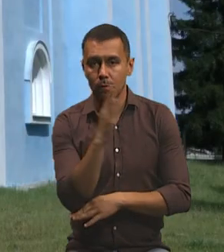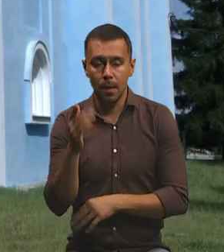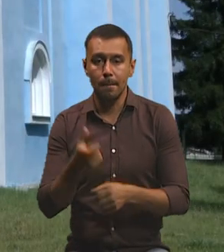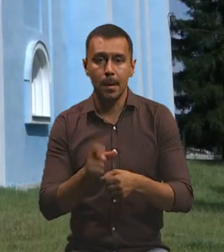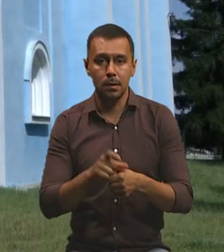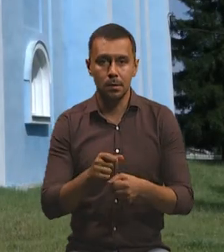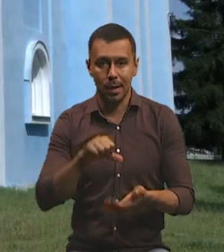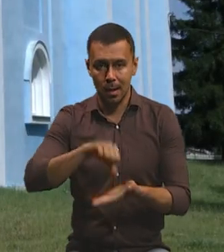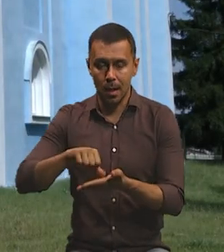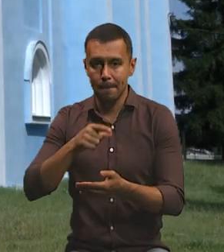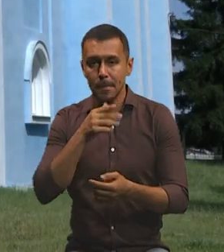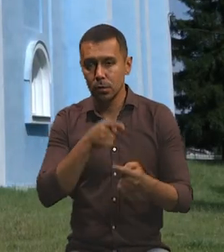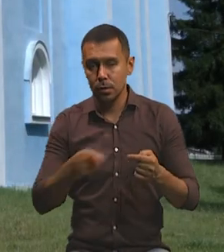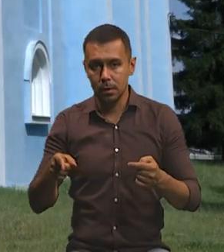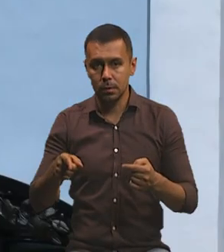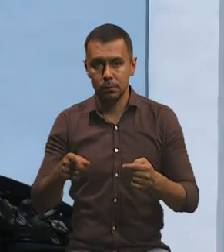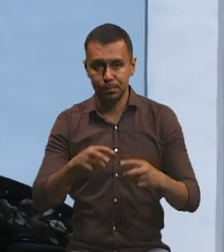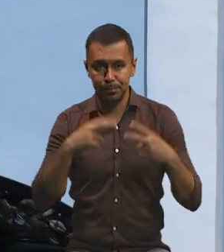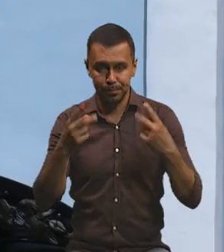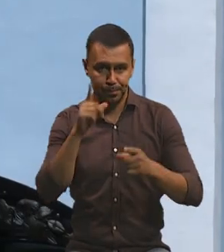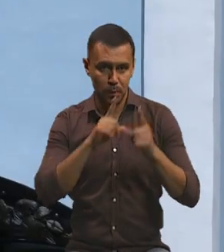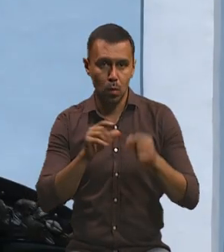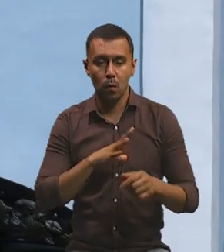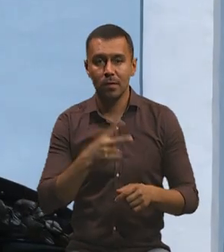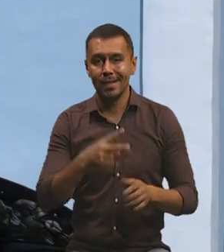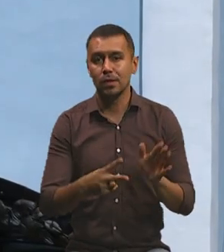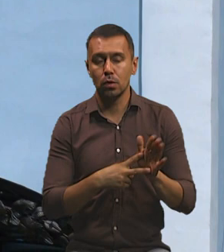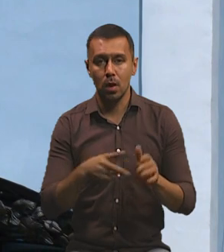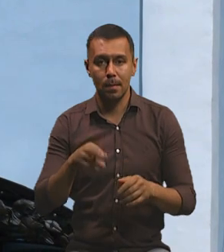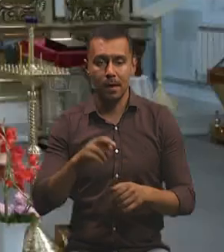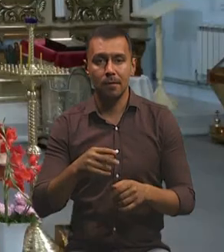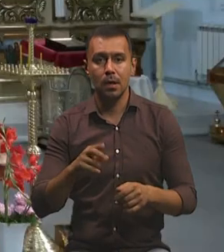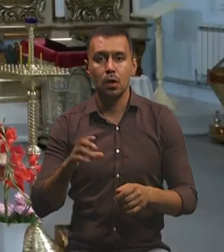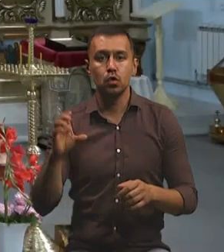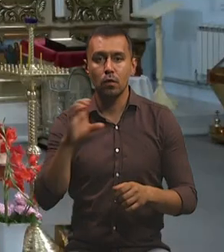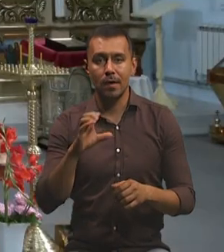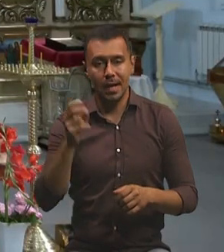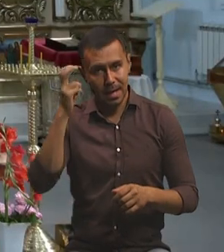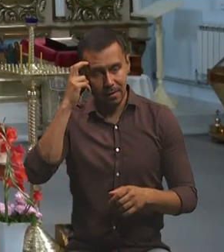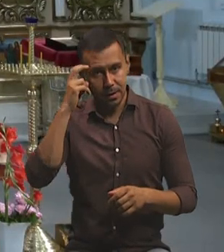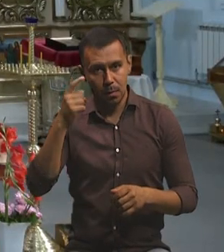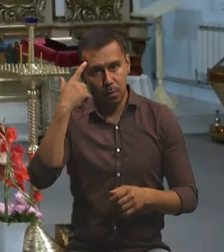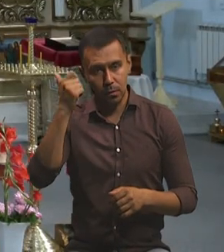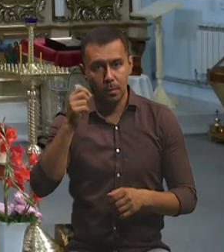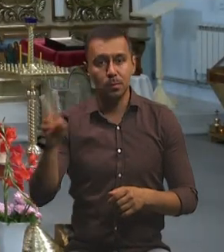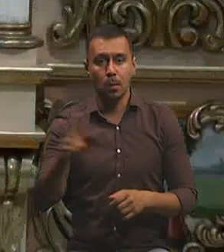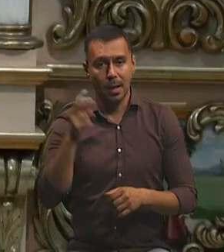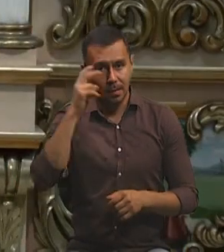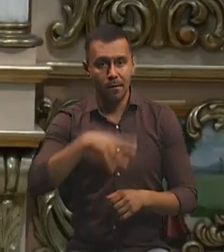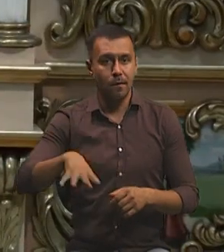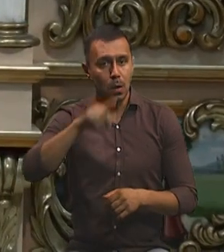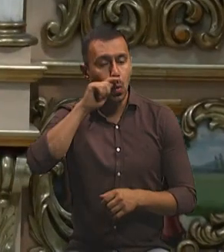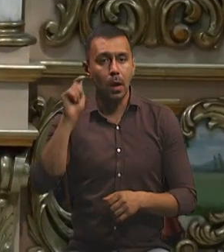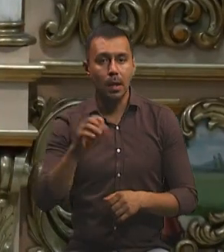більшість делегатів під час помісного собору ПЦУ, що відбувся 27 липня в Софії Київській, повідомив митрополит Київський і всієї